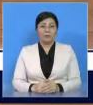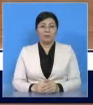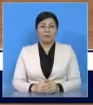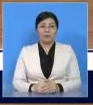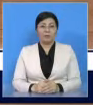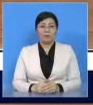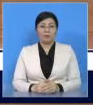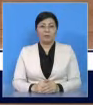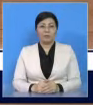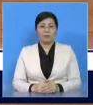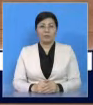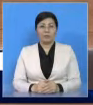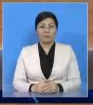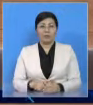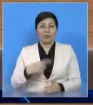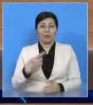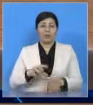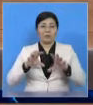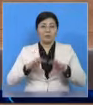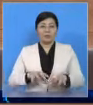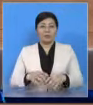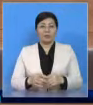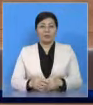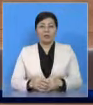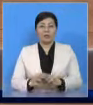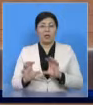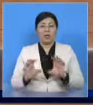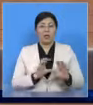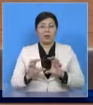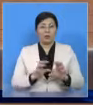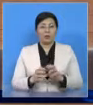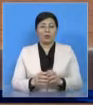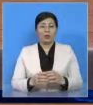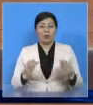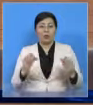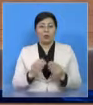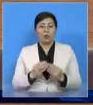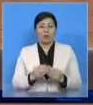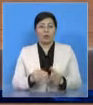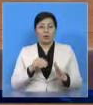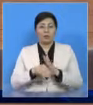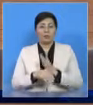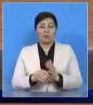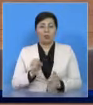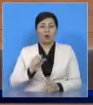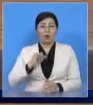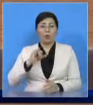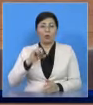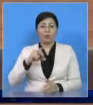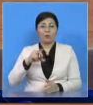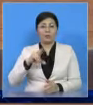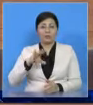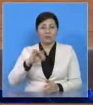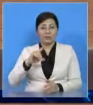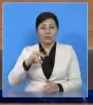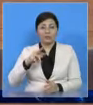Қазақстан Республикасы тұңғыш президент елбасының қамқорлық қоры аясында осы аутизм диагнозы бар